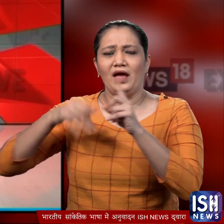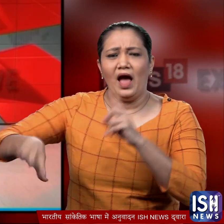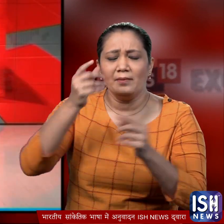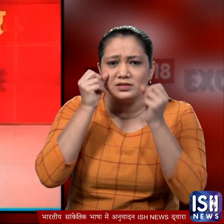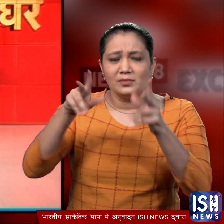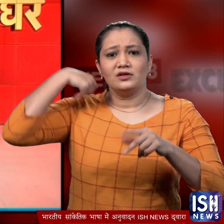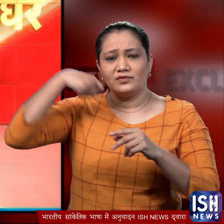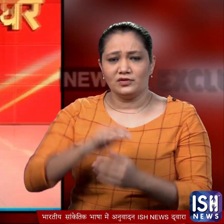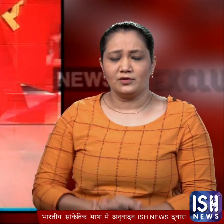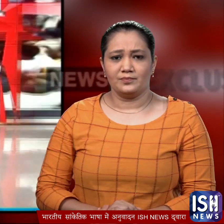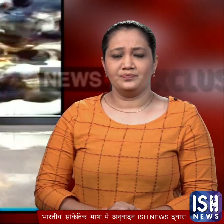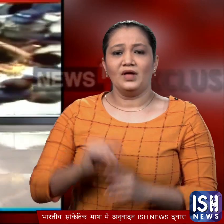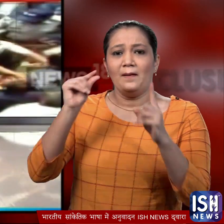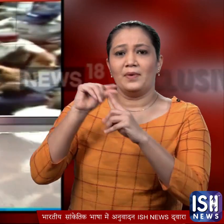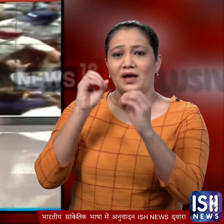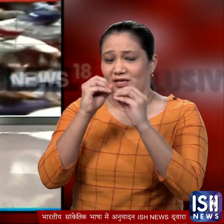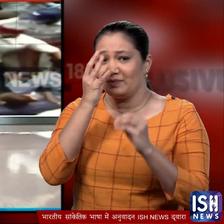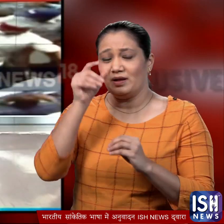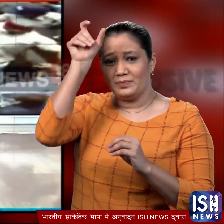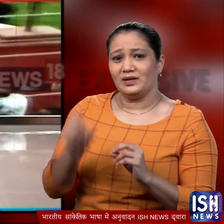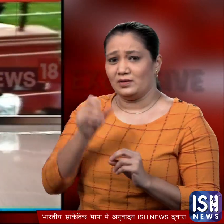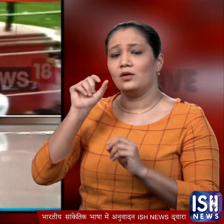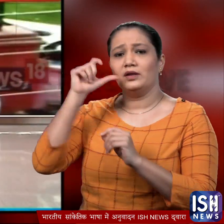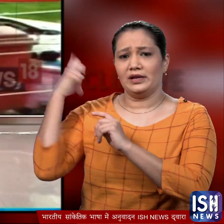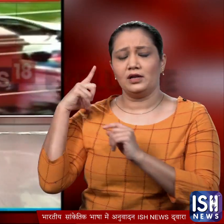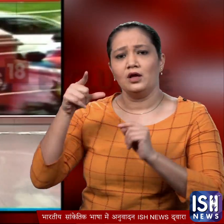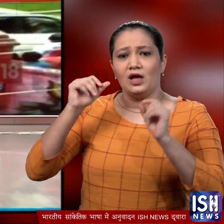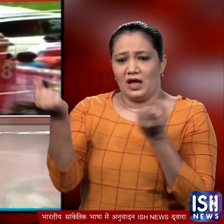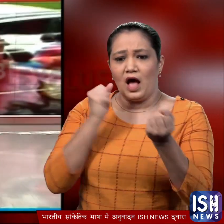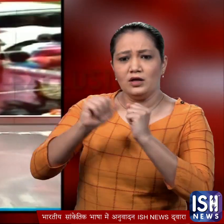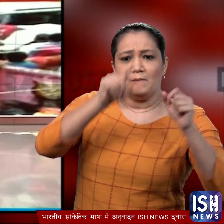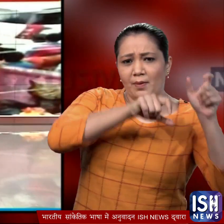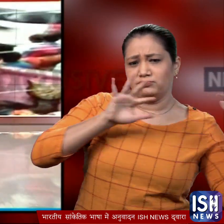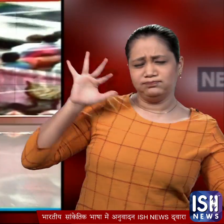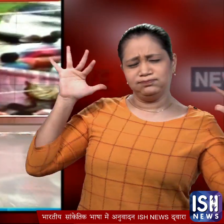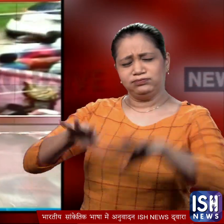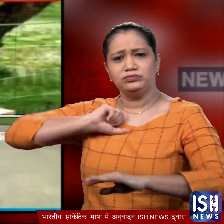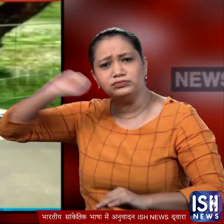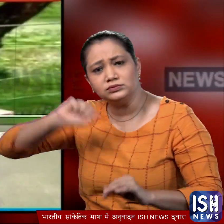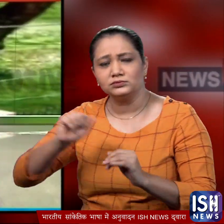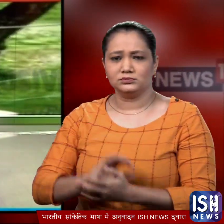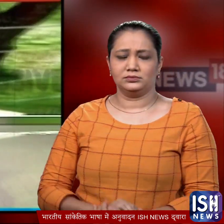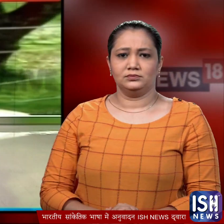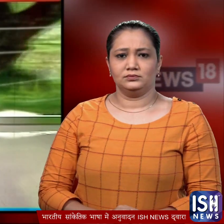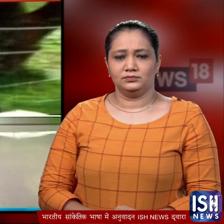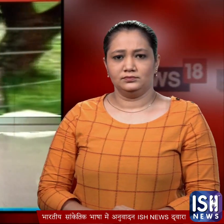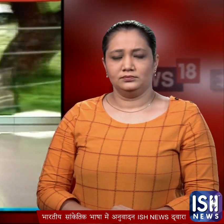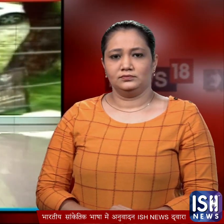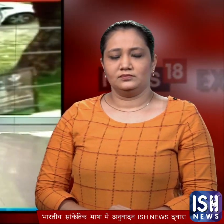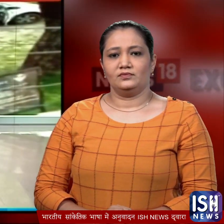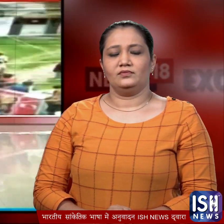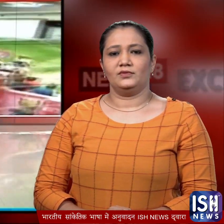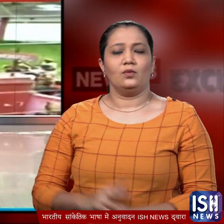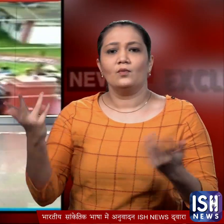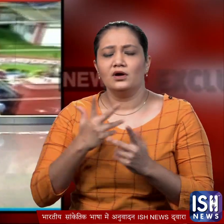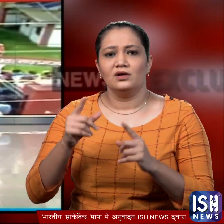जहां भीड़ ने पंकज भट्ट नाम के एक बीजेपी नेता की गाड़ी को घेर कर विरोध प्रदर्शन करना शुरू कर दिया, जिसकी वजह